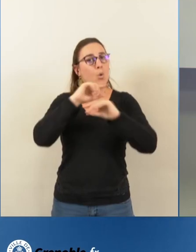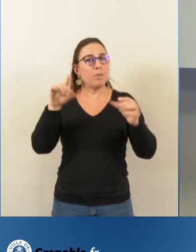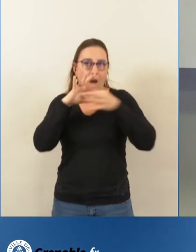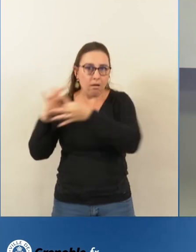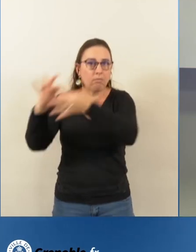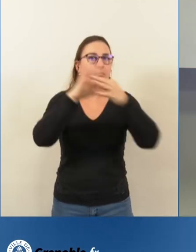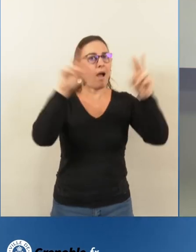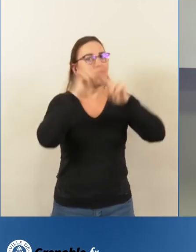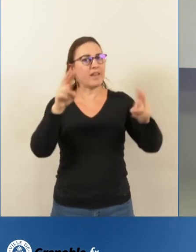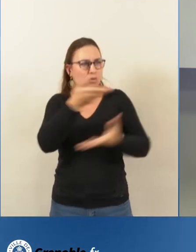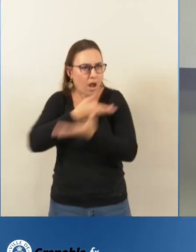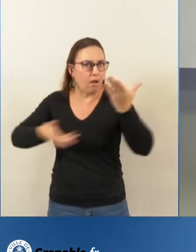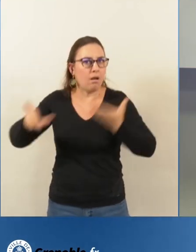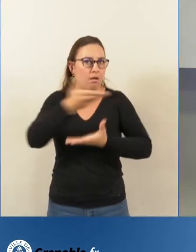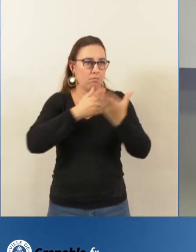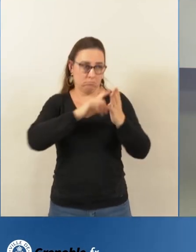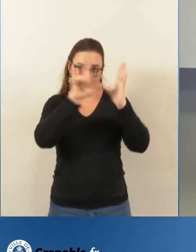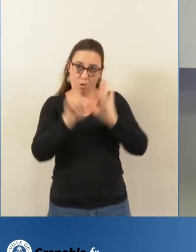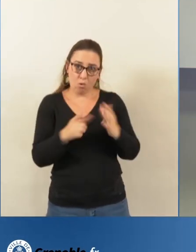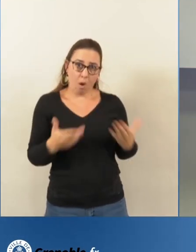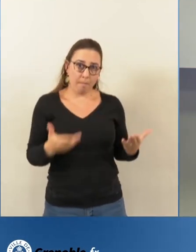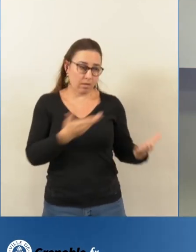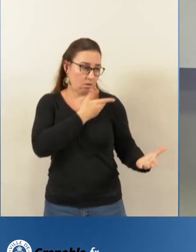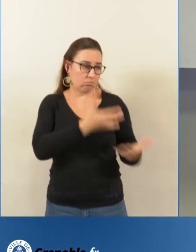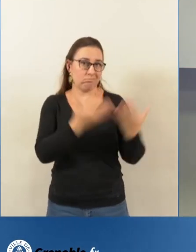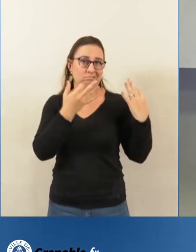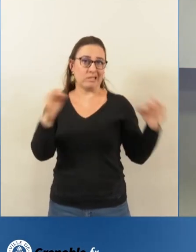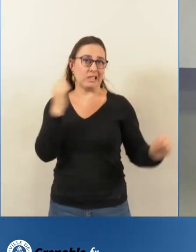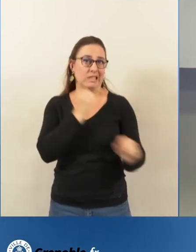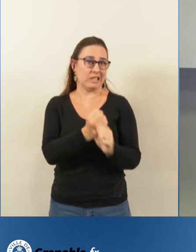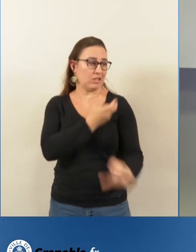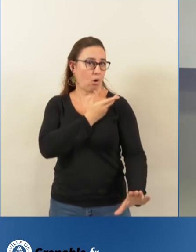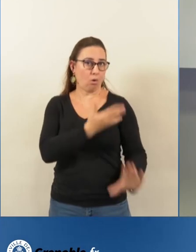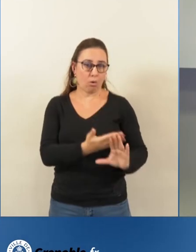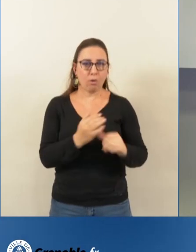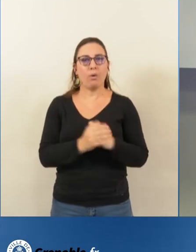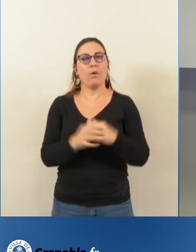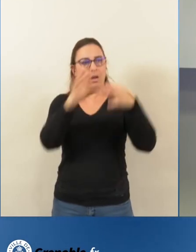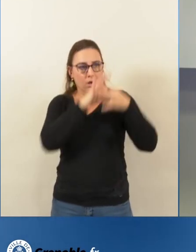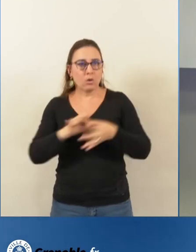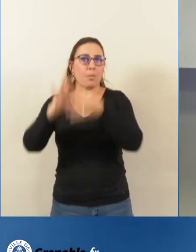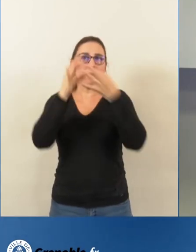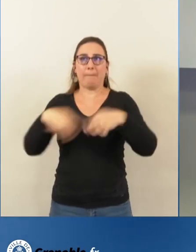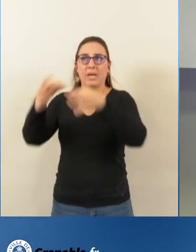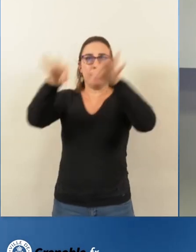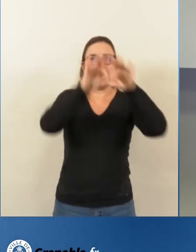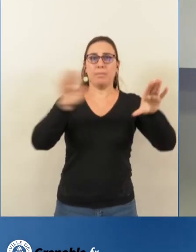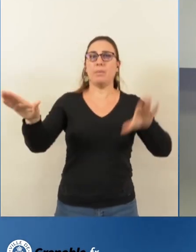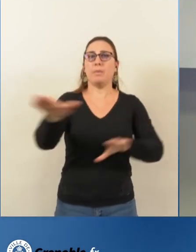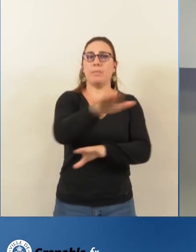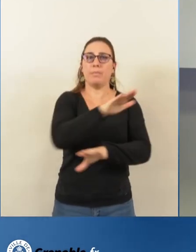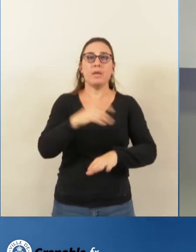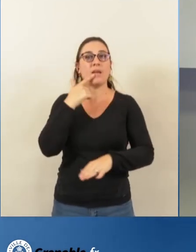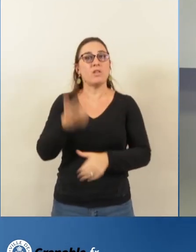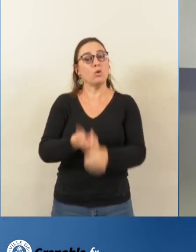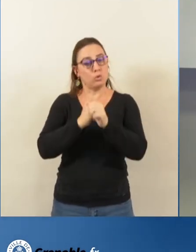internationales c'est d'ailleurs la loi maintenant depuis 10 ans la coopération décentralisée se fait dans le cadre des positions